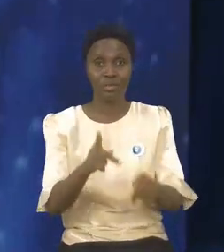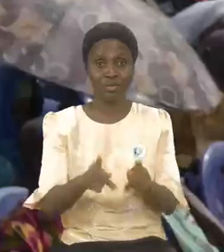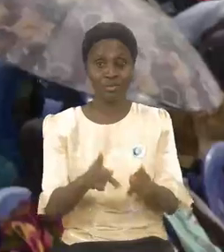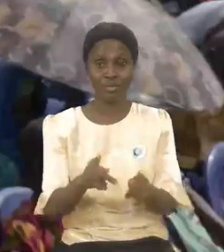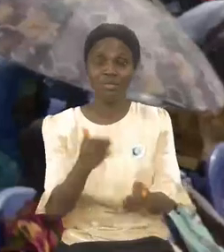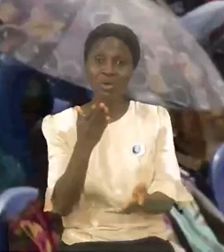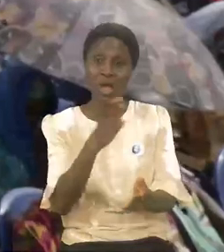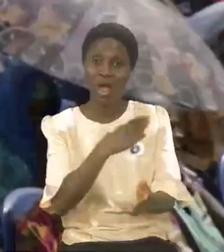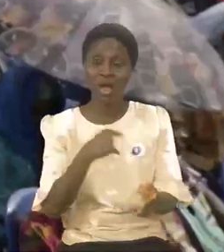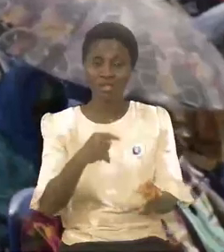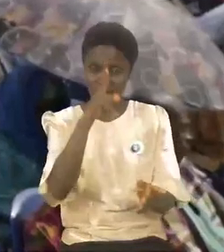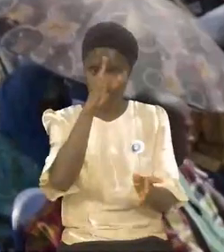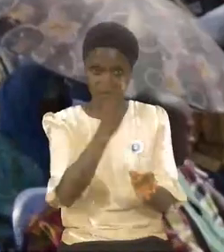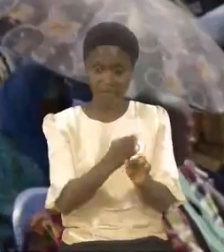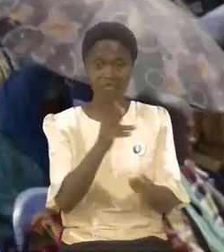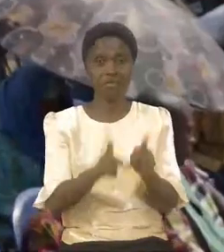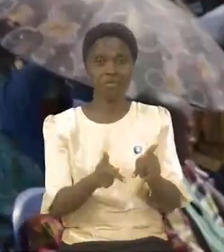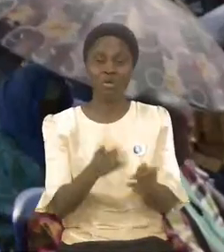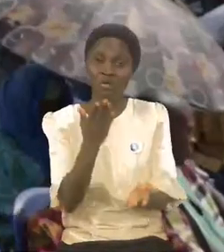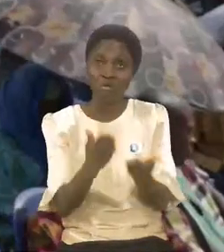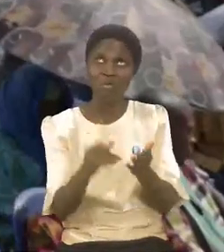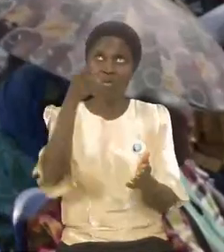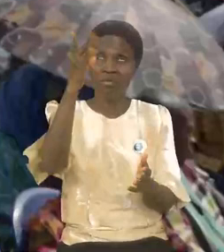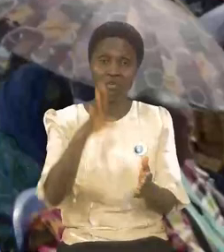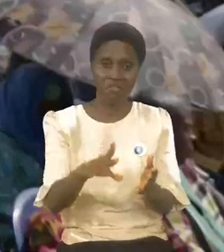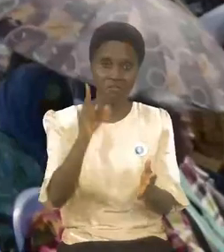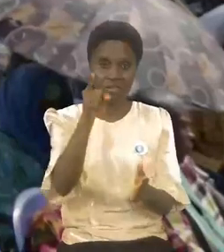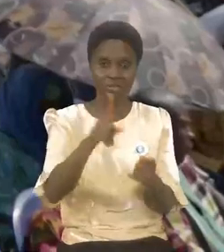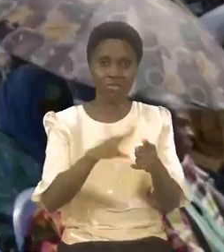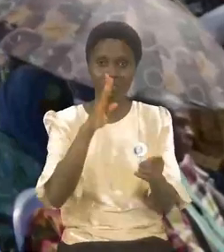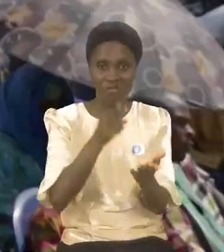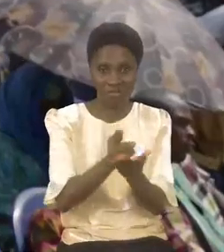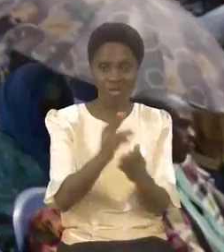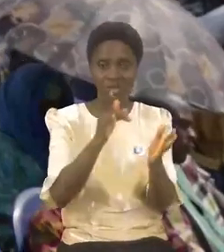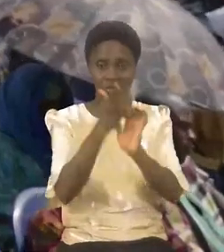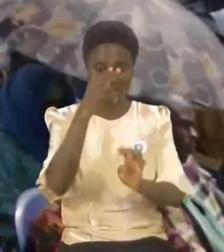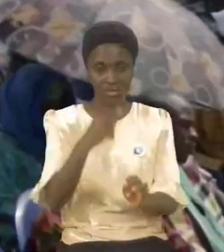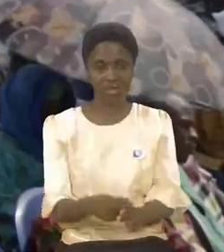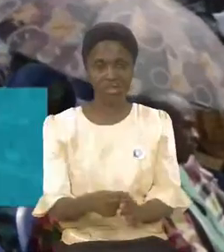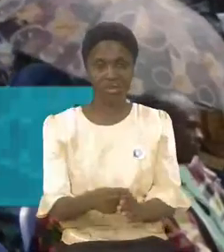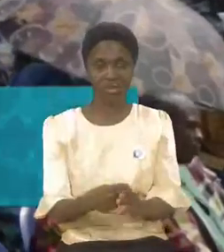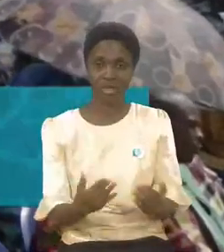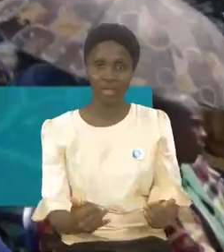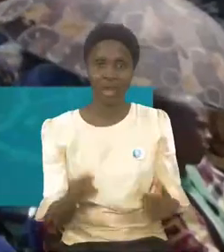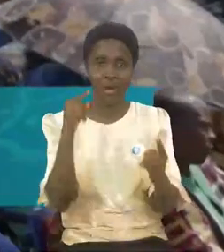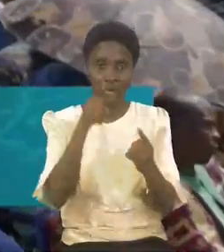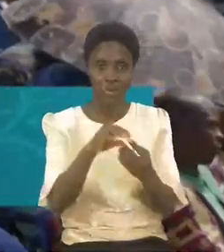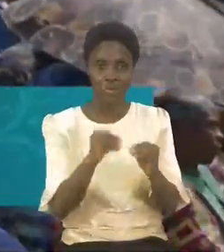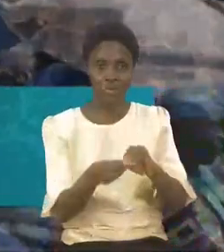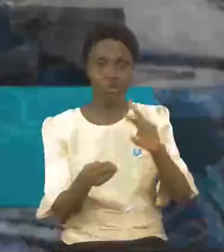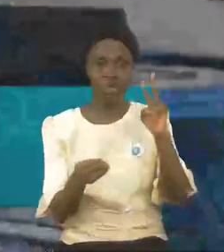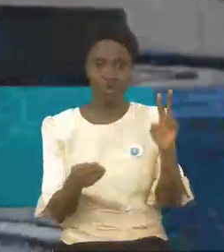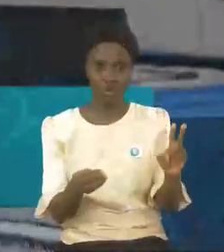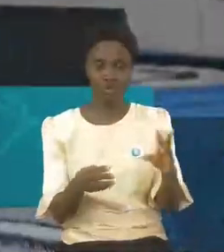les élus et les fidèles qui sont avec lui les vaincront aussi. Que Dieu vous trouve fidèle.